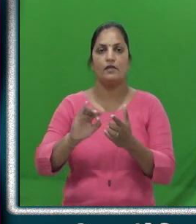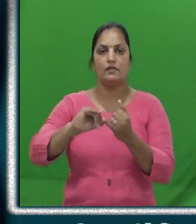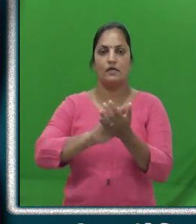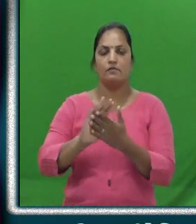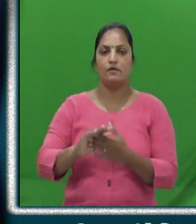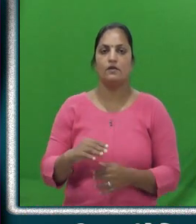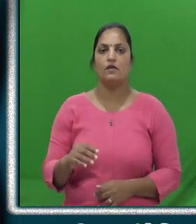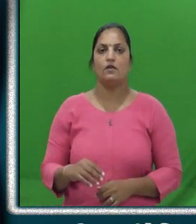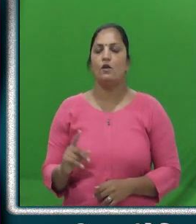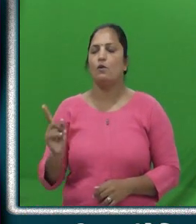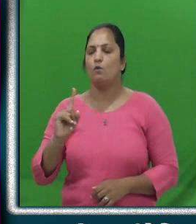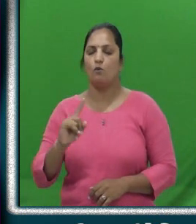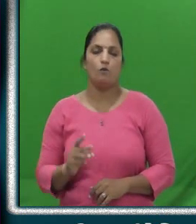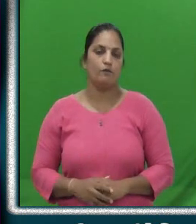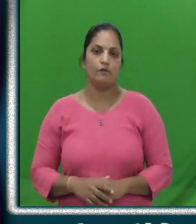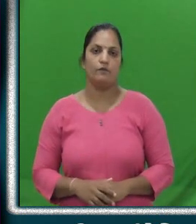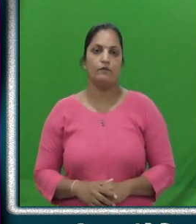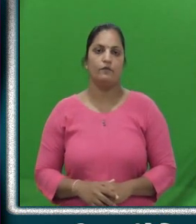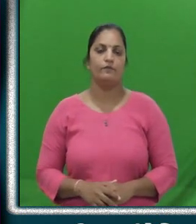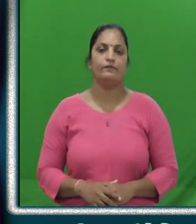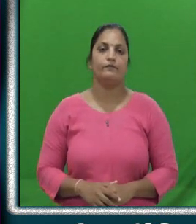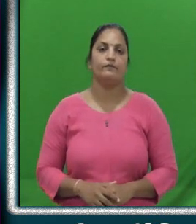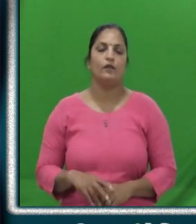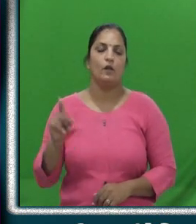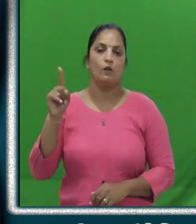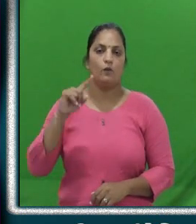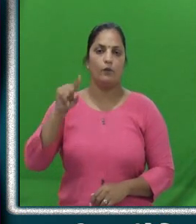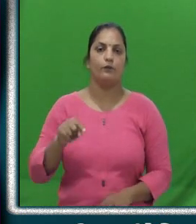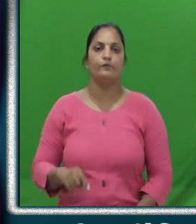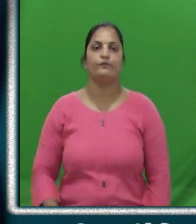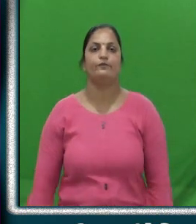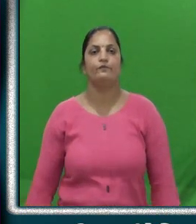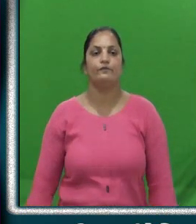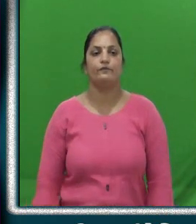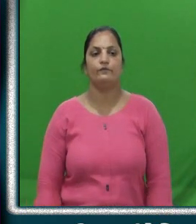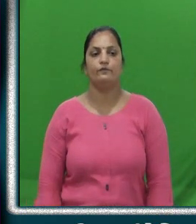મહેશભાઈ એ મોકલ્યો વેન્ટ ઓન પણ વેન્ટ ઓન સદ નહીં ગો ઓન પણ નથી